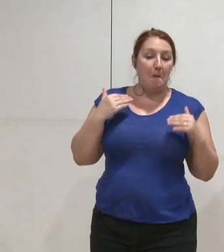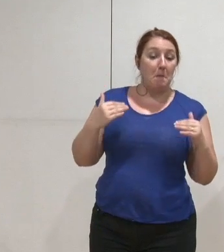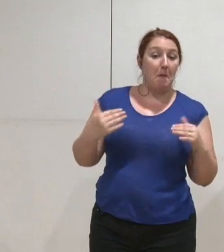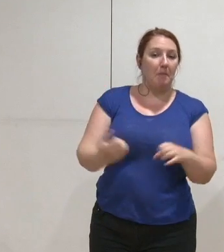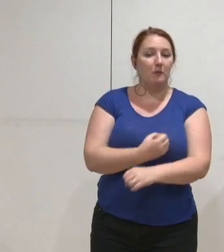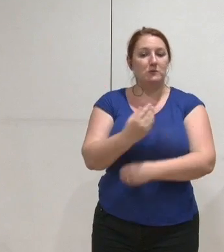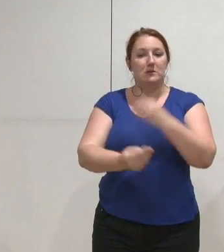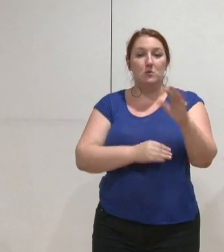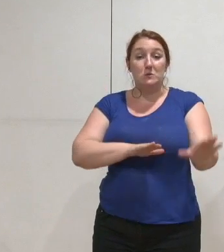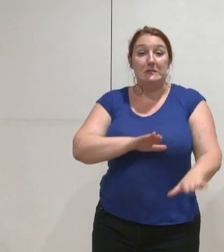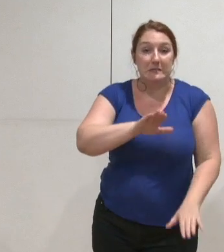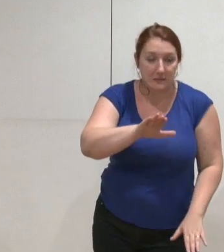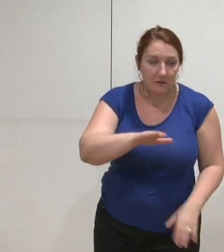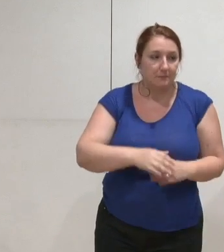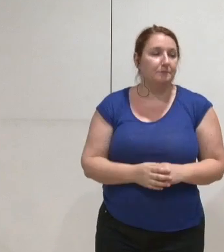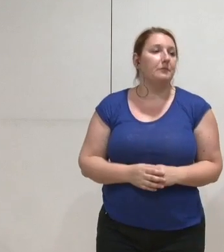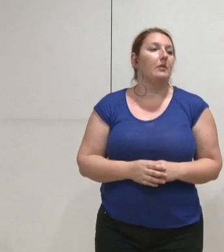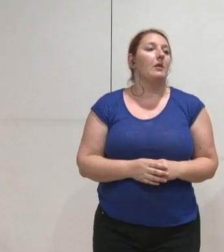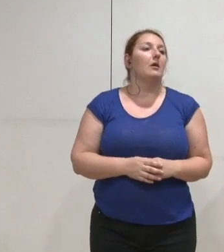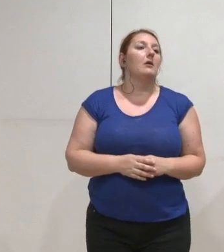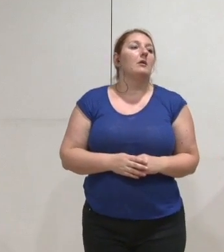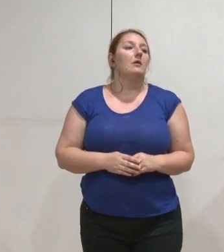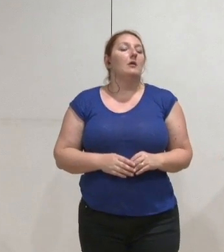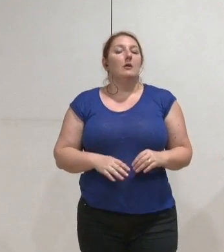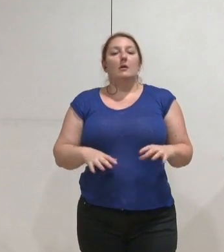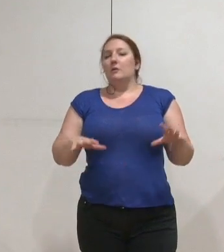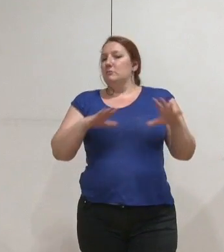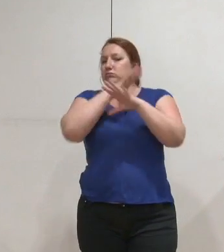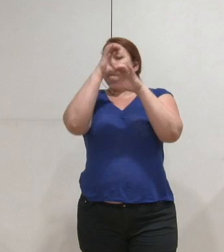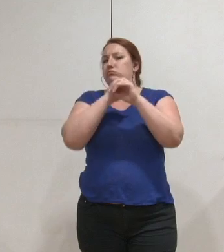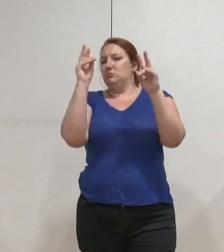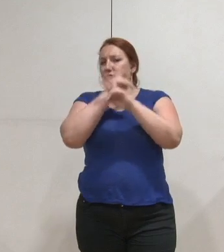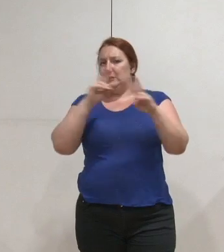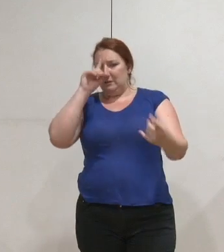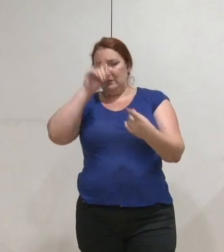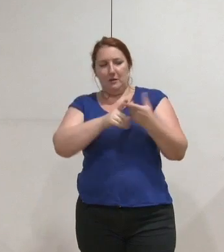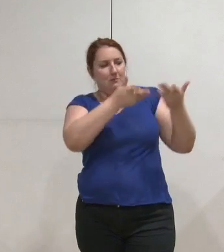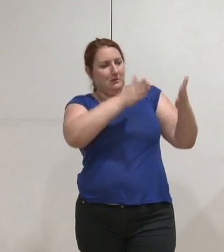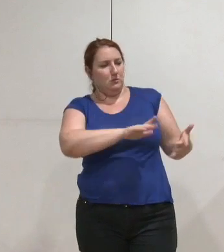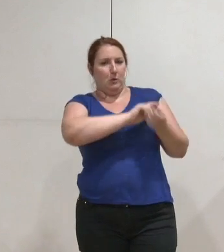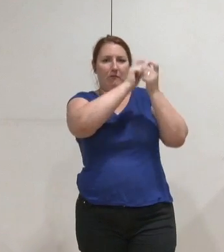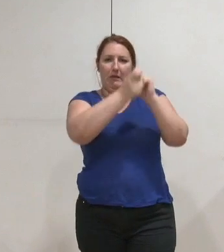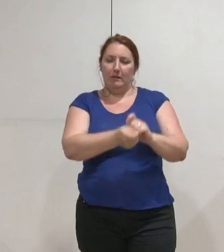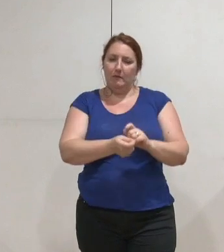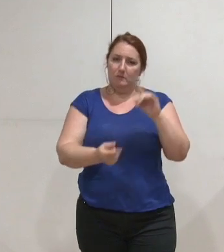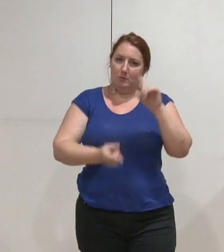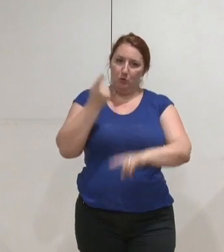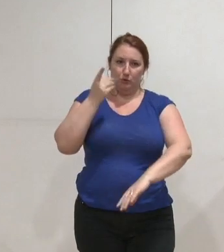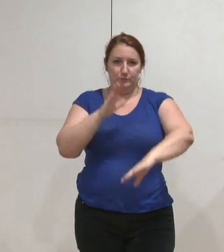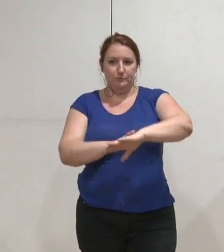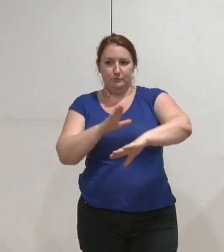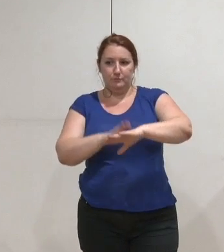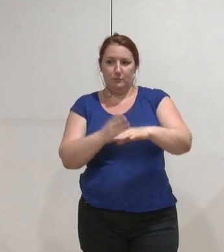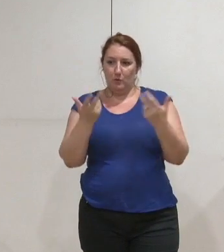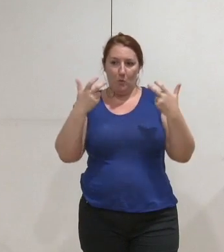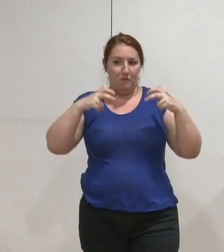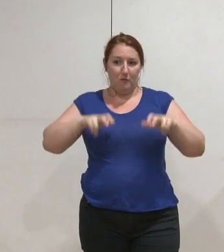ce qui concerne plus largement cette décision modificative d'abord je crois que est important de rappeler que nous ne souhaitions